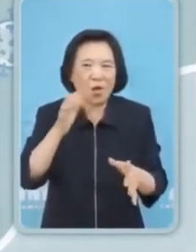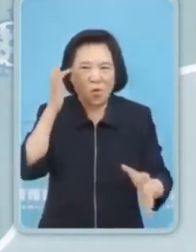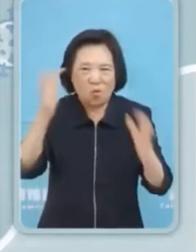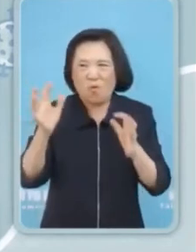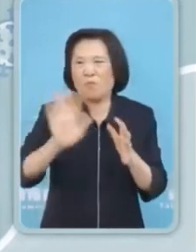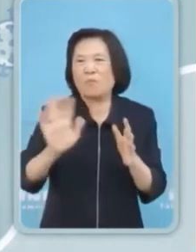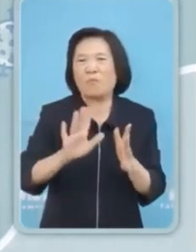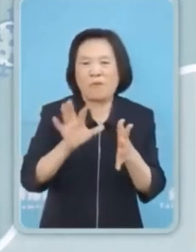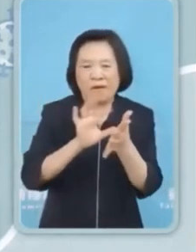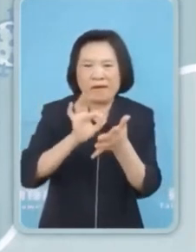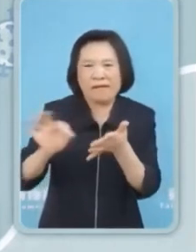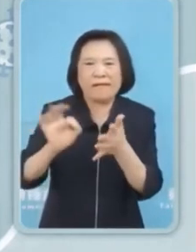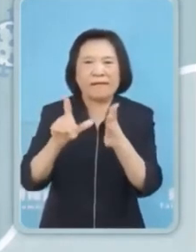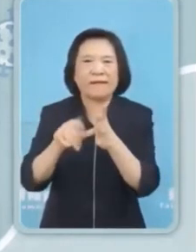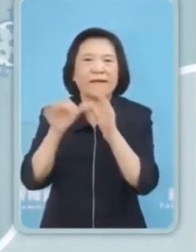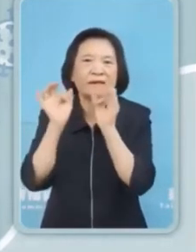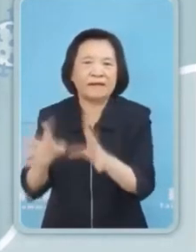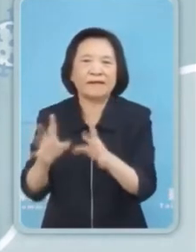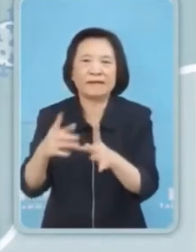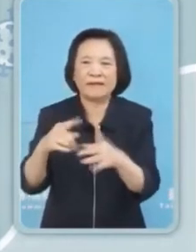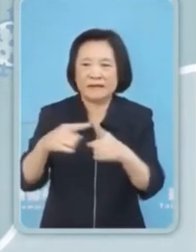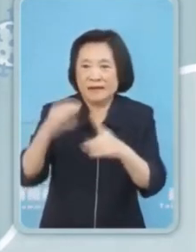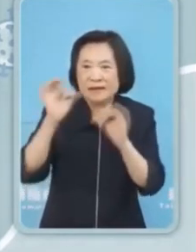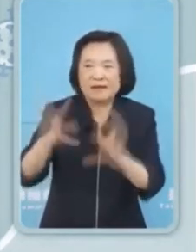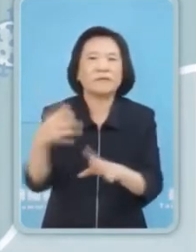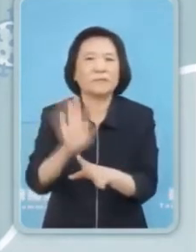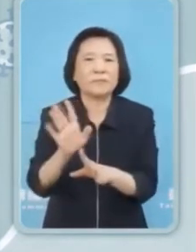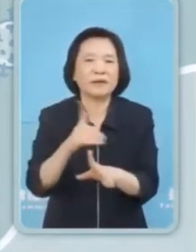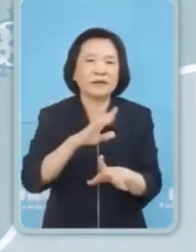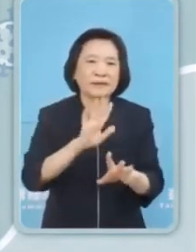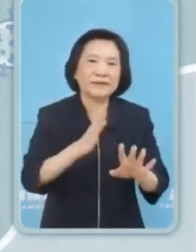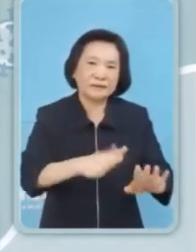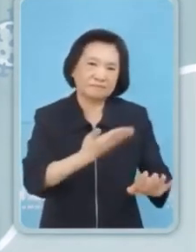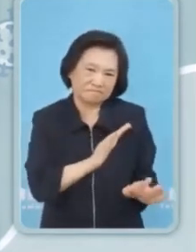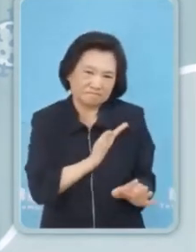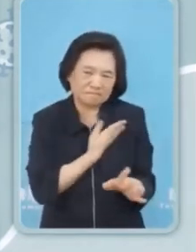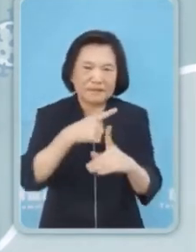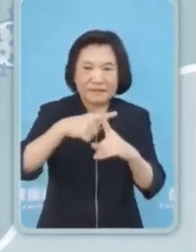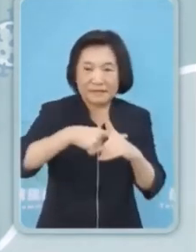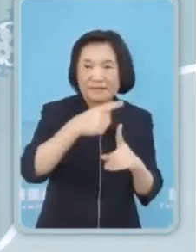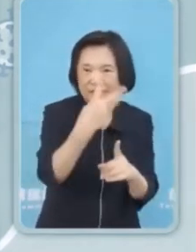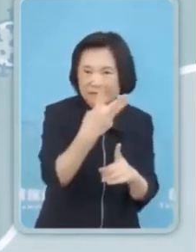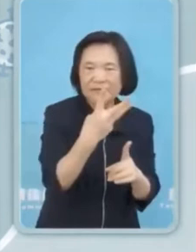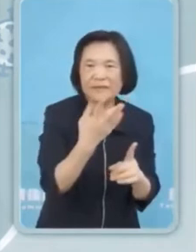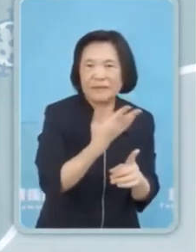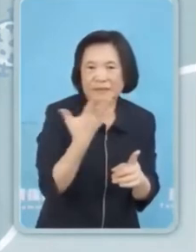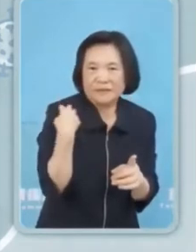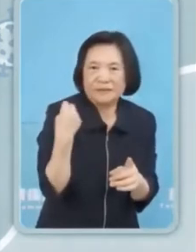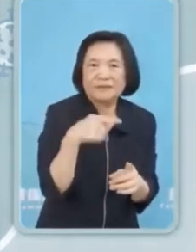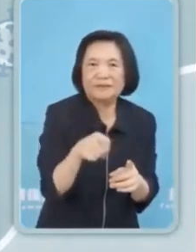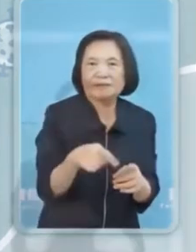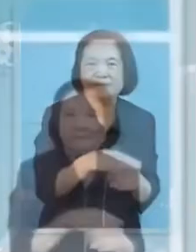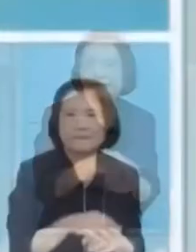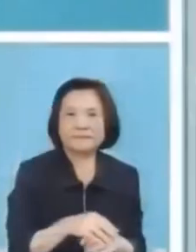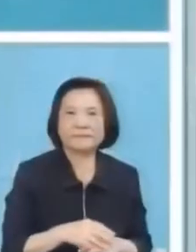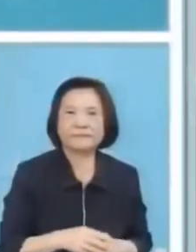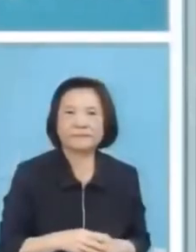这个三级管制的效果。那等一下我们大概是我们的原则是这样的